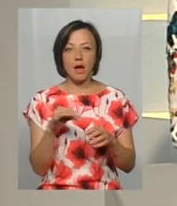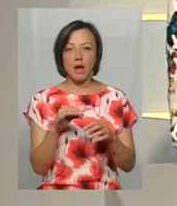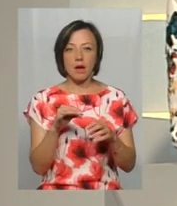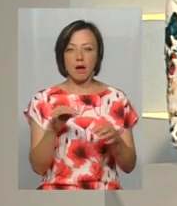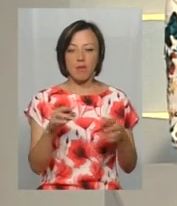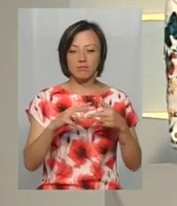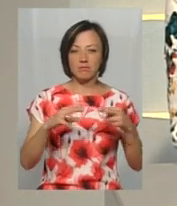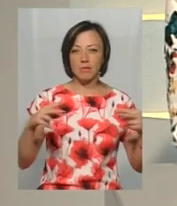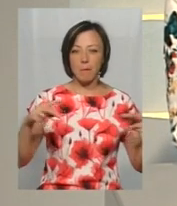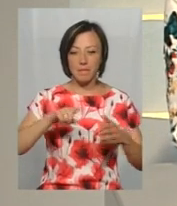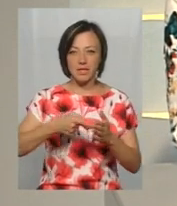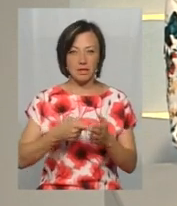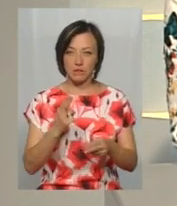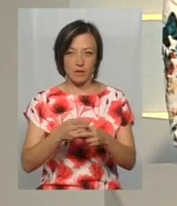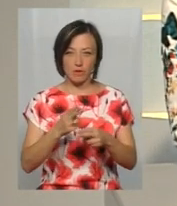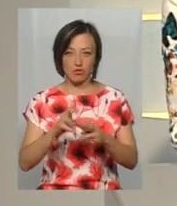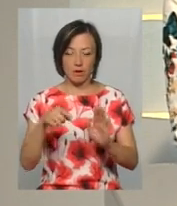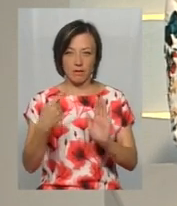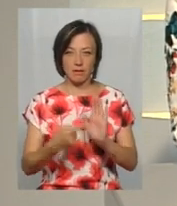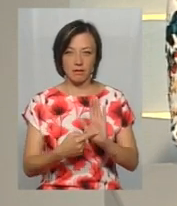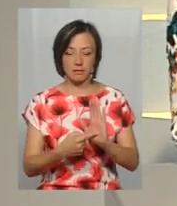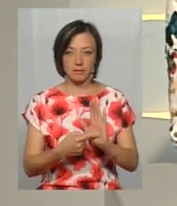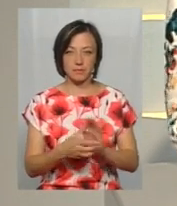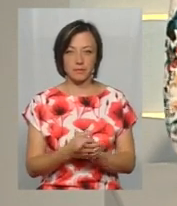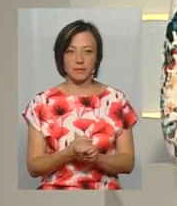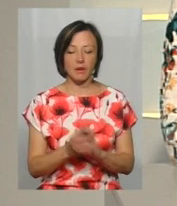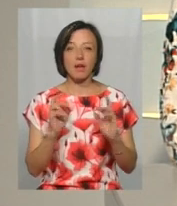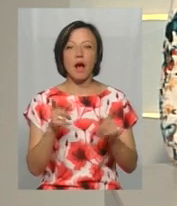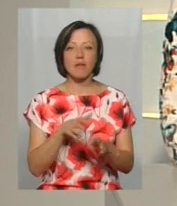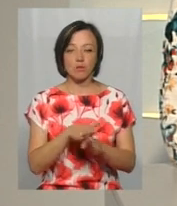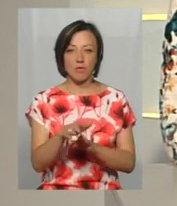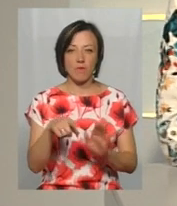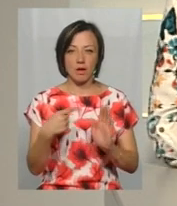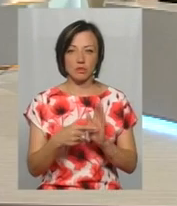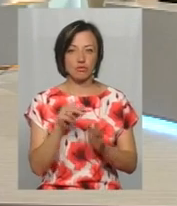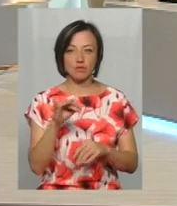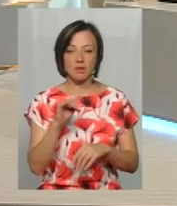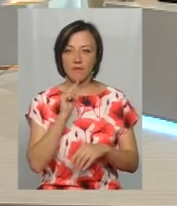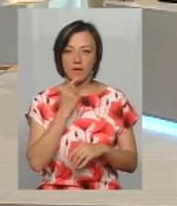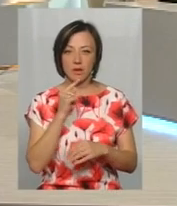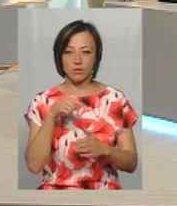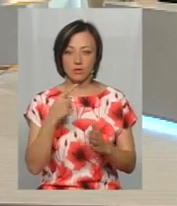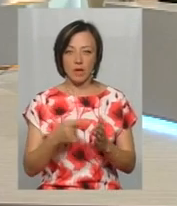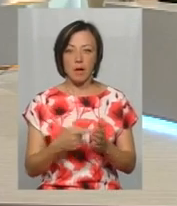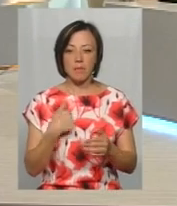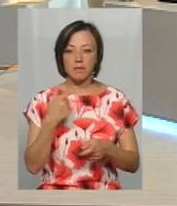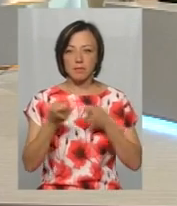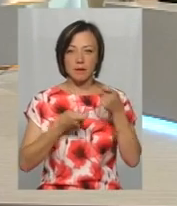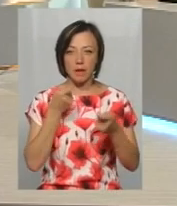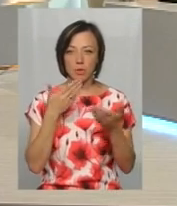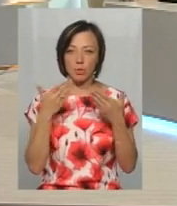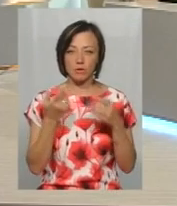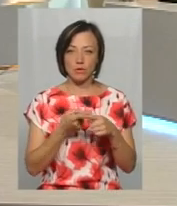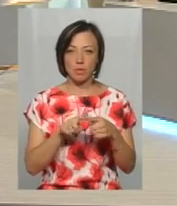комунікації міські не заважали? Чи, от як це відбувалося? Чи не важко це? Ми досить ретельно підходили до цього питання.